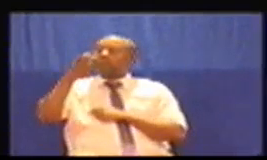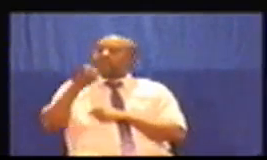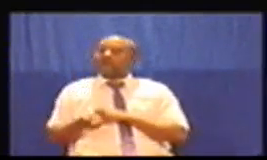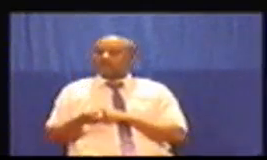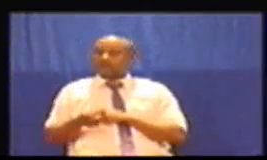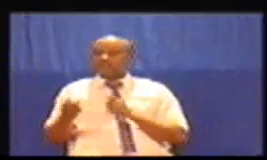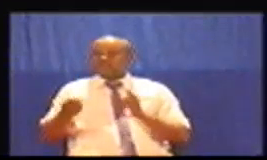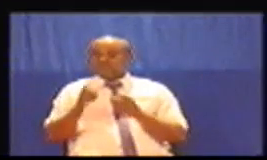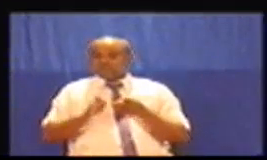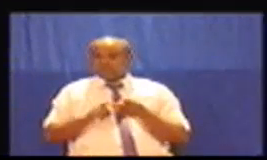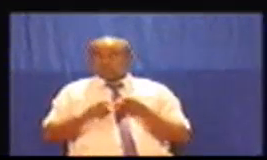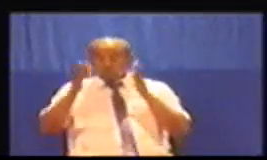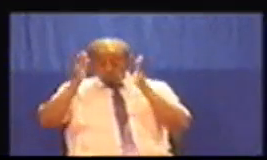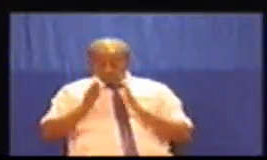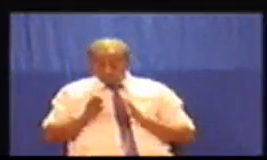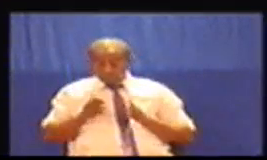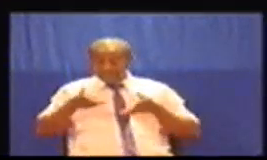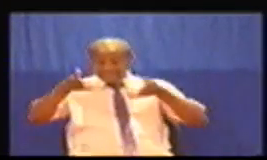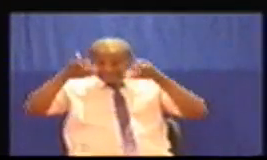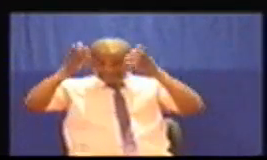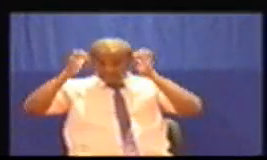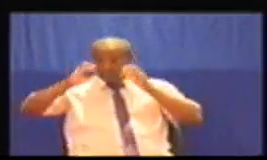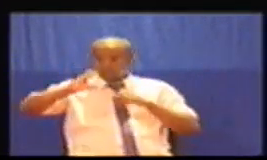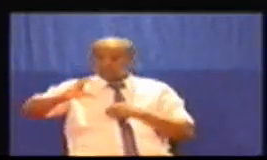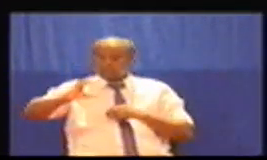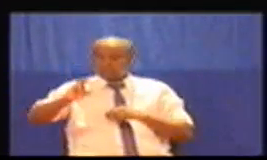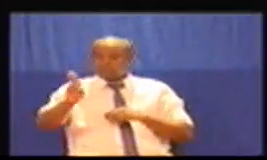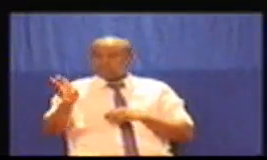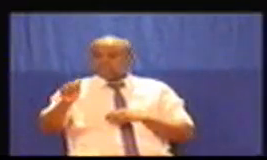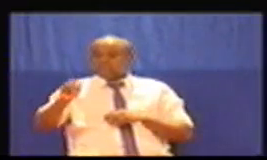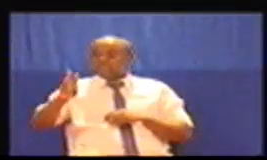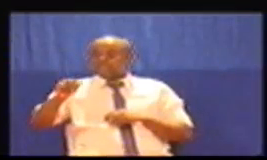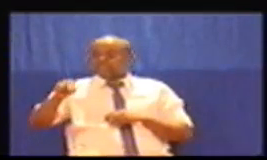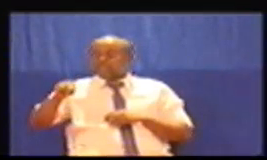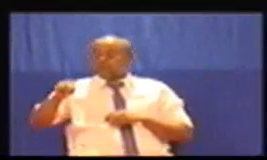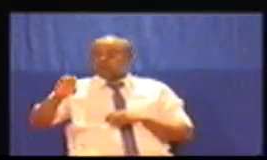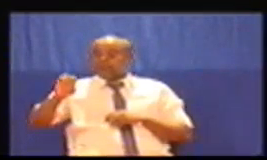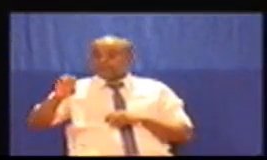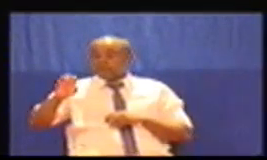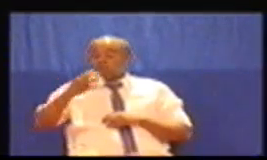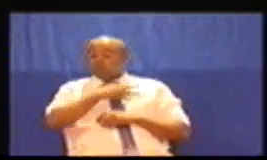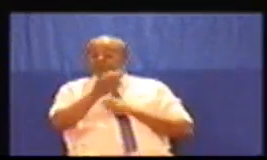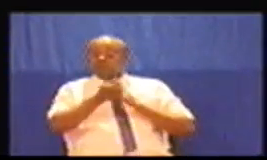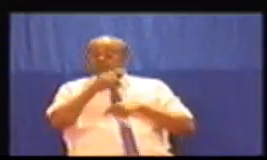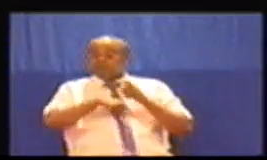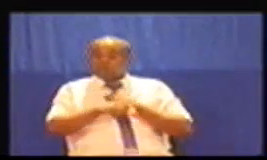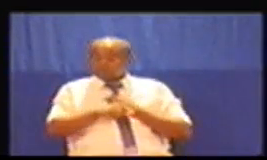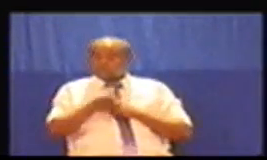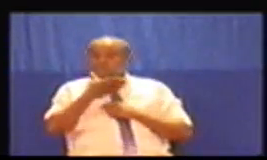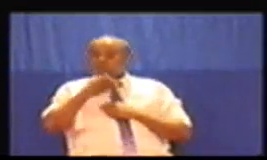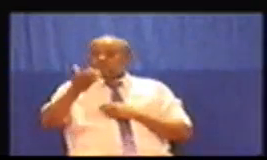pia Mheshimiwa Waziri Simbachawene amefiwa na baba yake mzazi mapema leo asubuhi. Mazishi yatakuwa